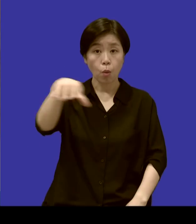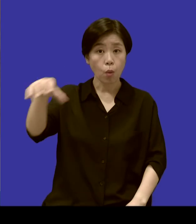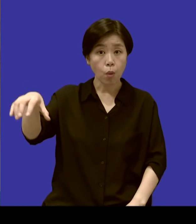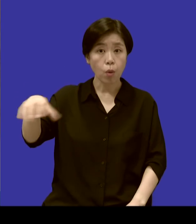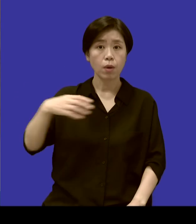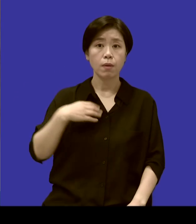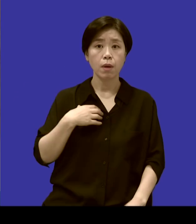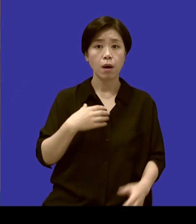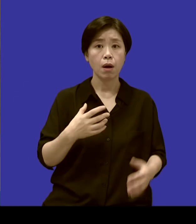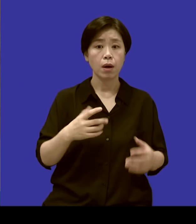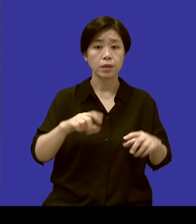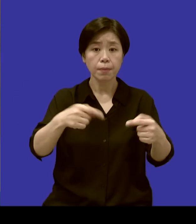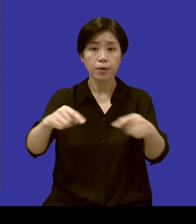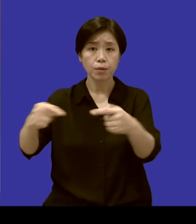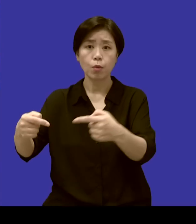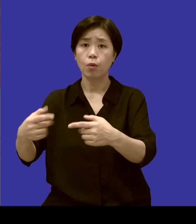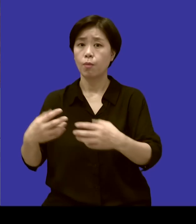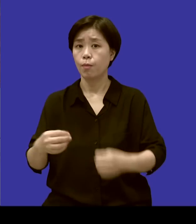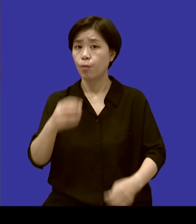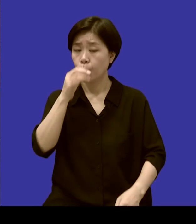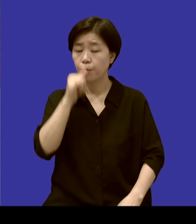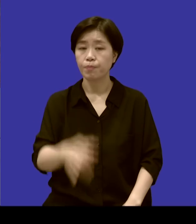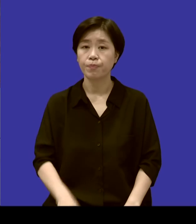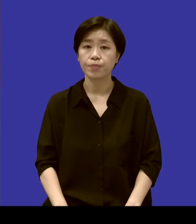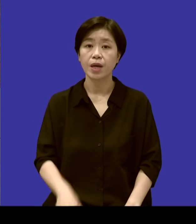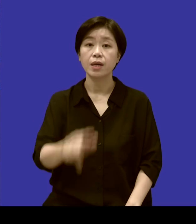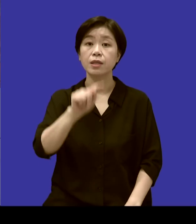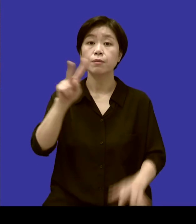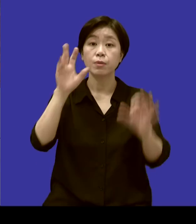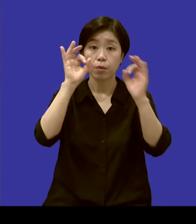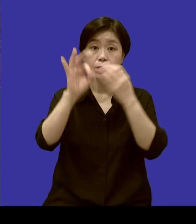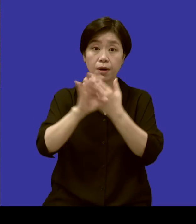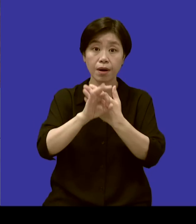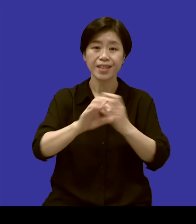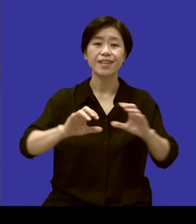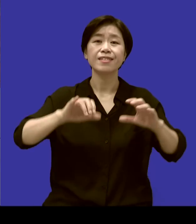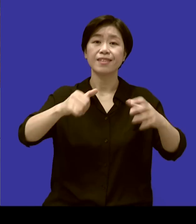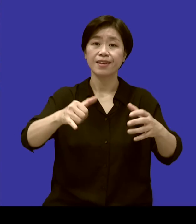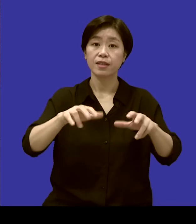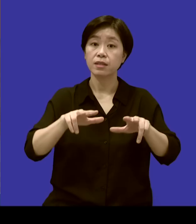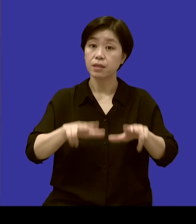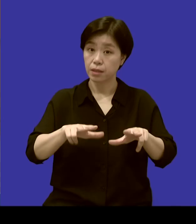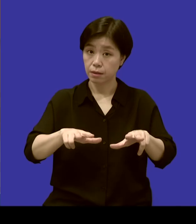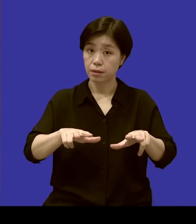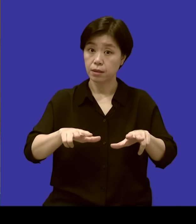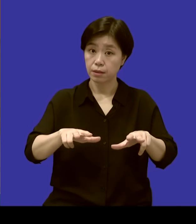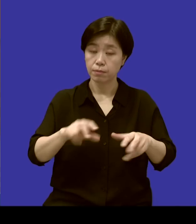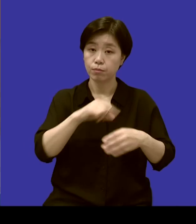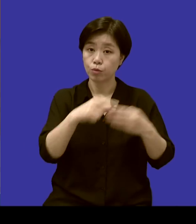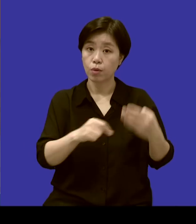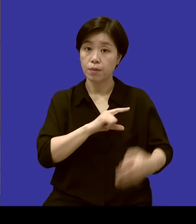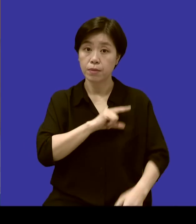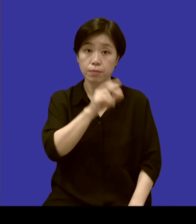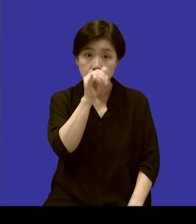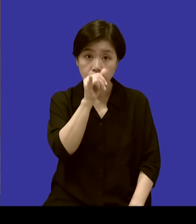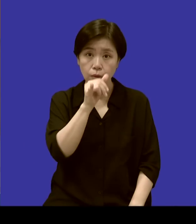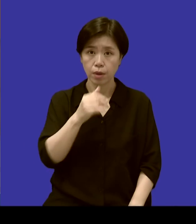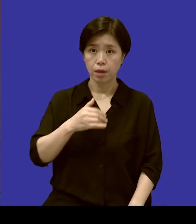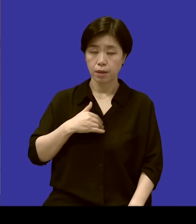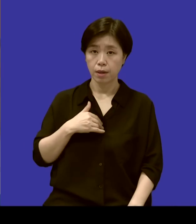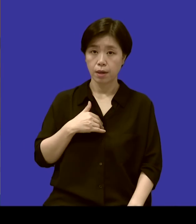TV에서 나오는 그 세계는 지금이라는 프로가 있어요. 네네네. 있죠? 예. 그래서 저는 DTS 훈련 받을 때 항상 뉴스를